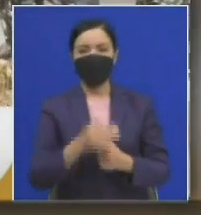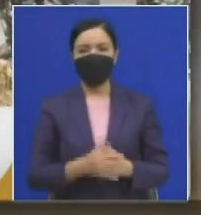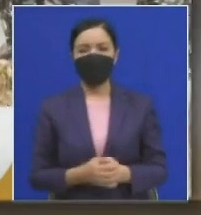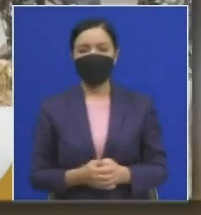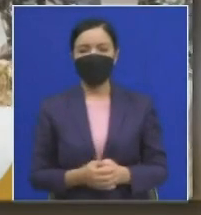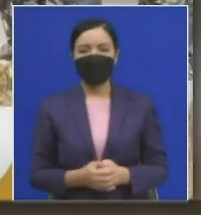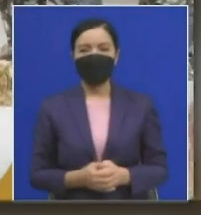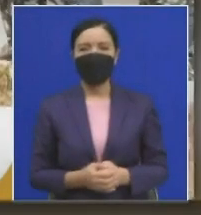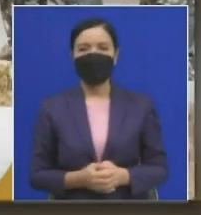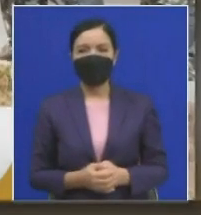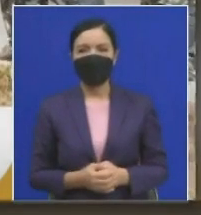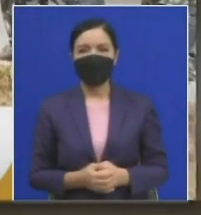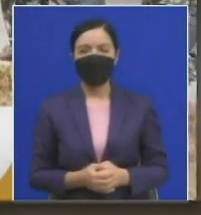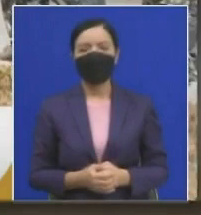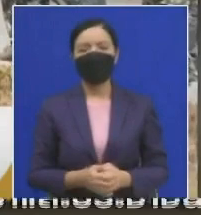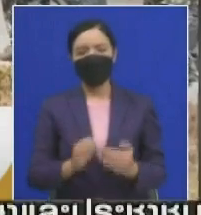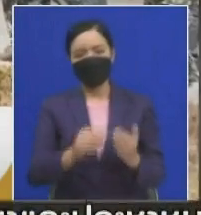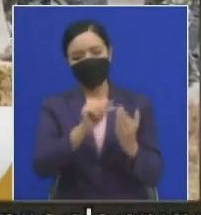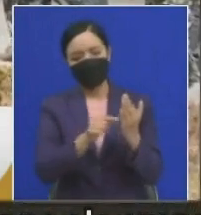แดนประมาณ miteinander